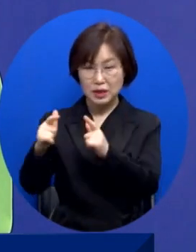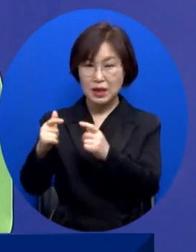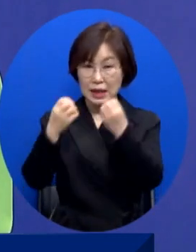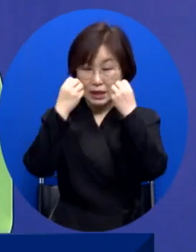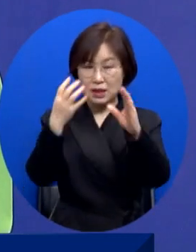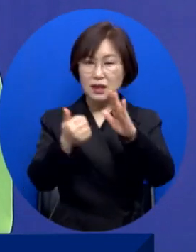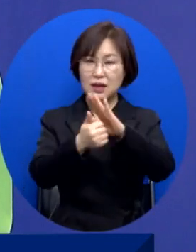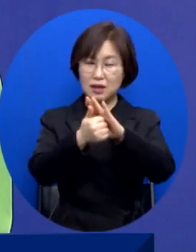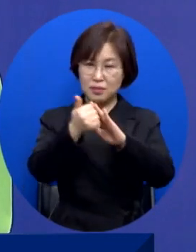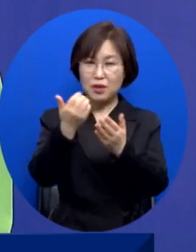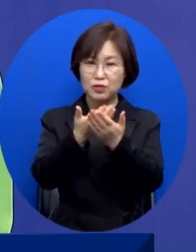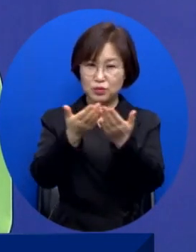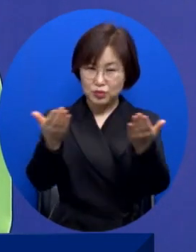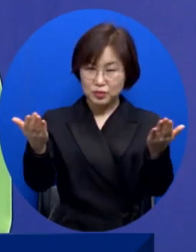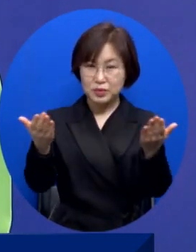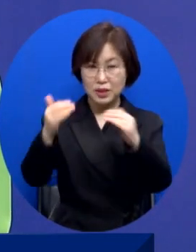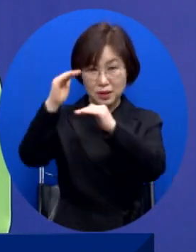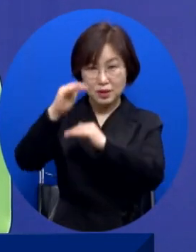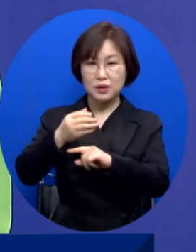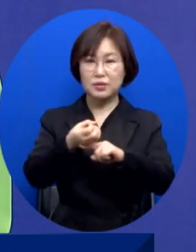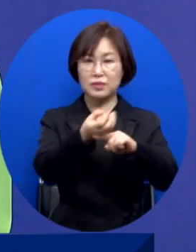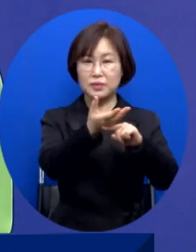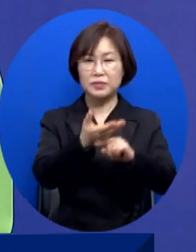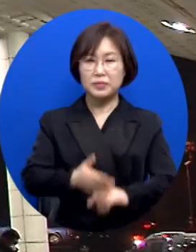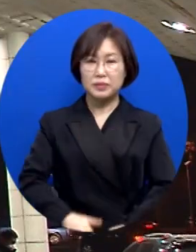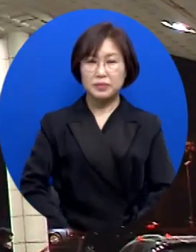희망을 불어넣었는데요. 김인혜 기자입니다.